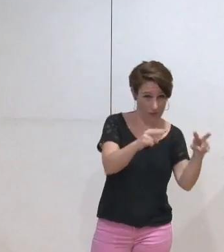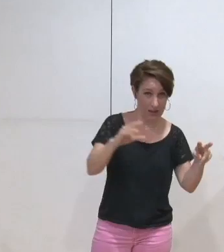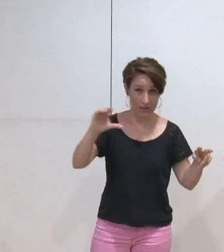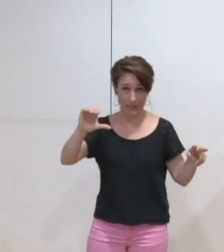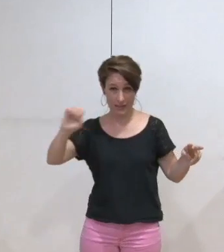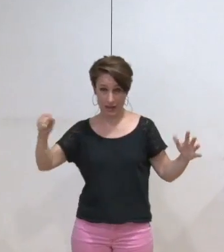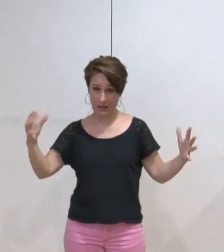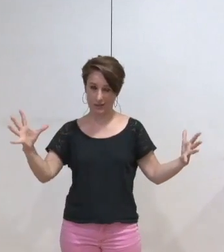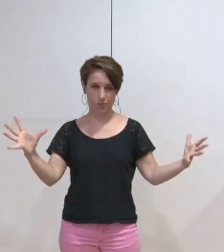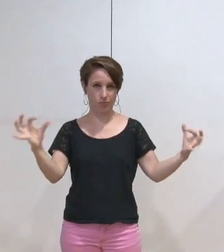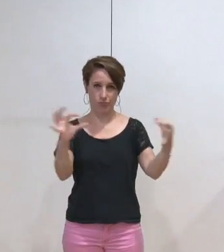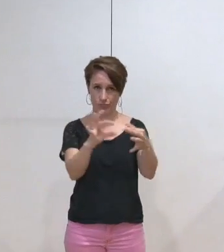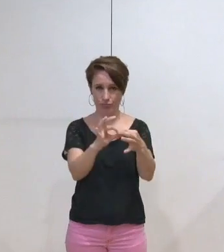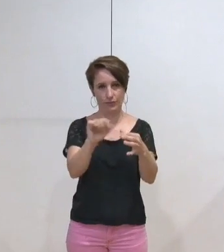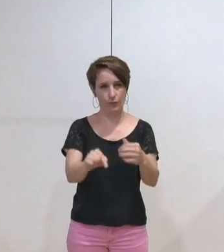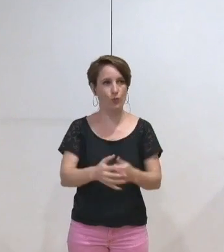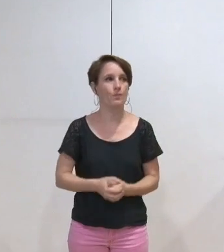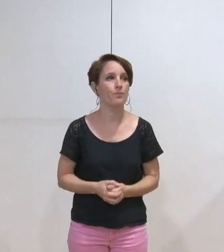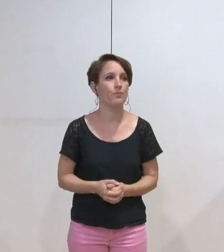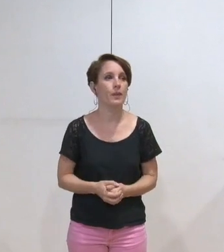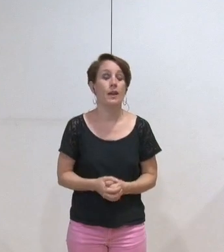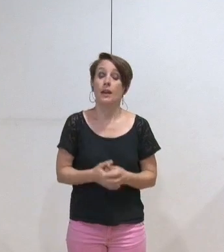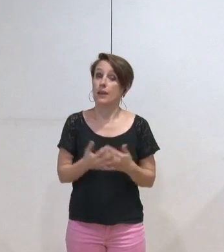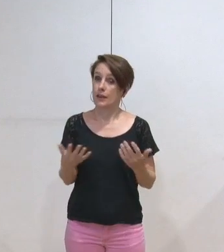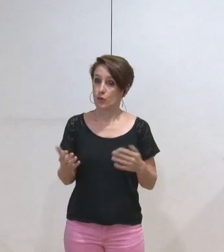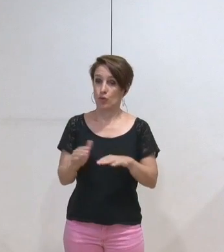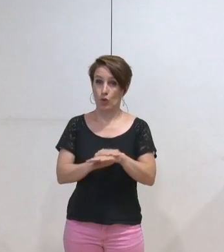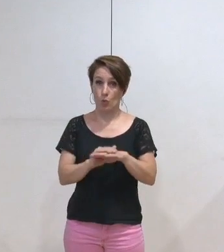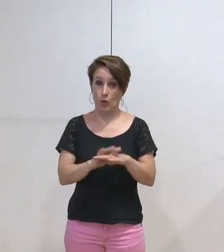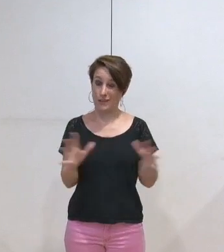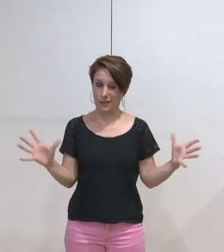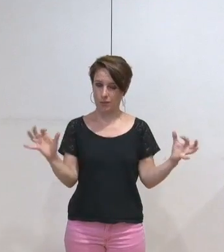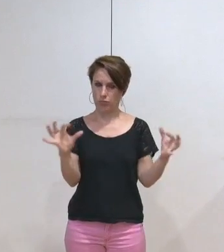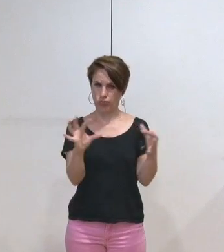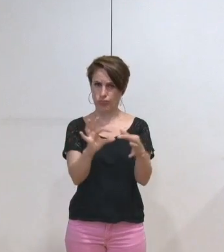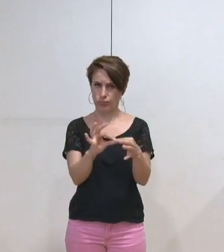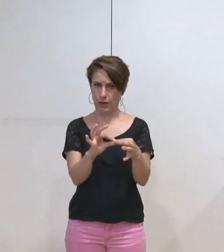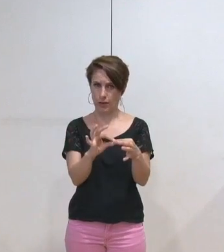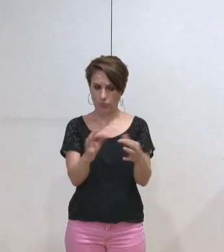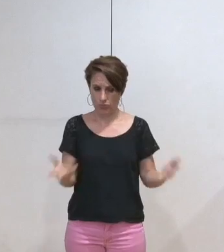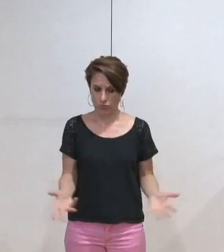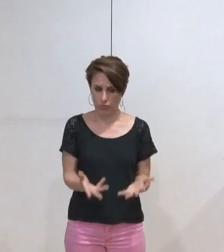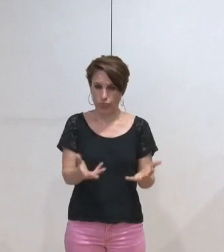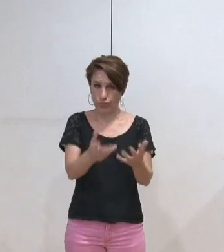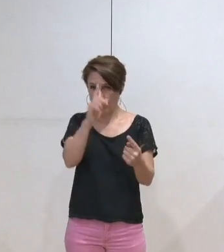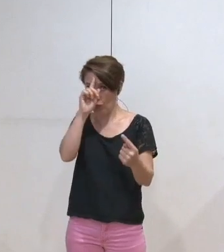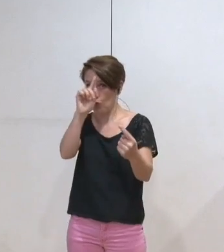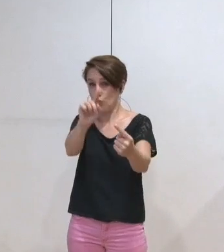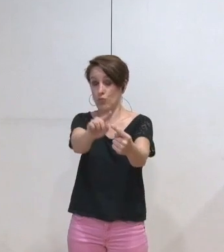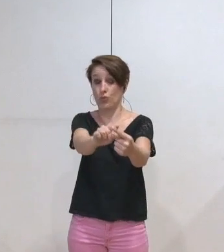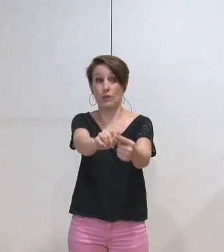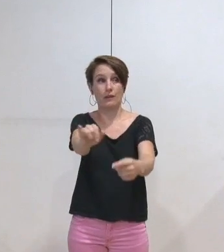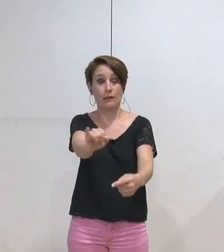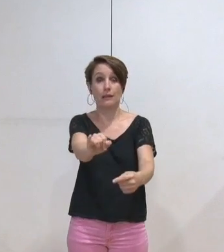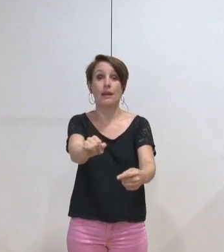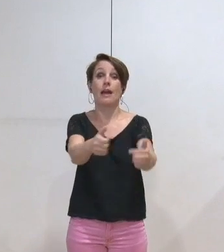CCAS et cette politique cohérente nous permet donc de travailler en direction des classes moyennes le